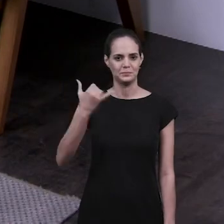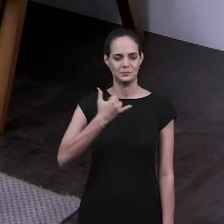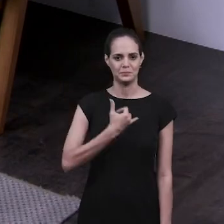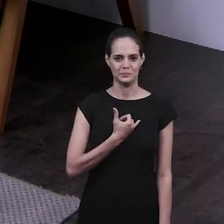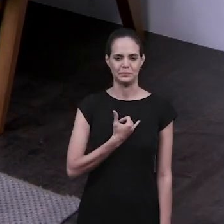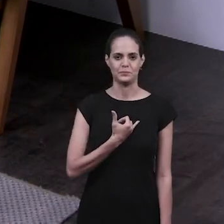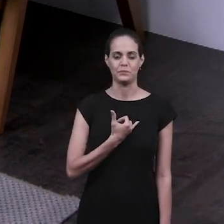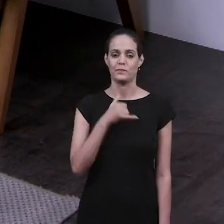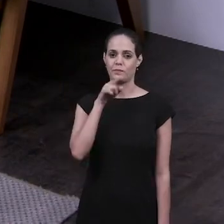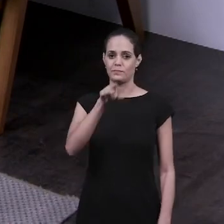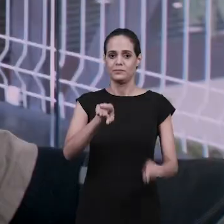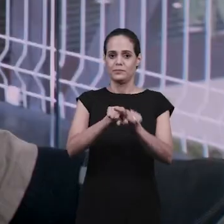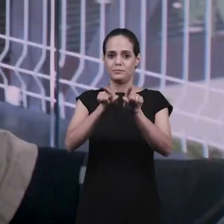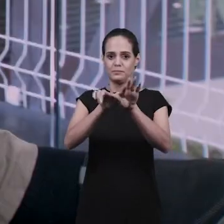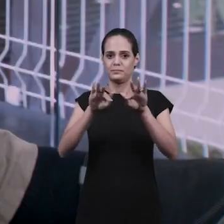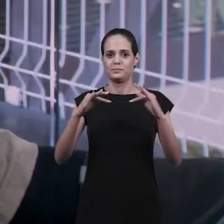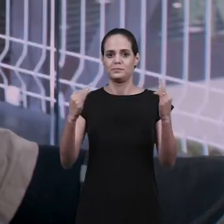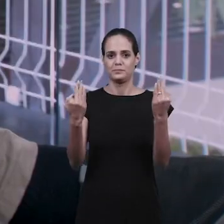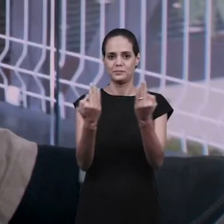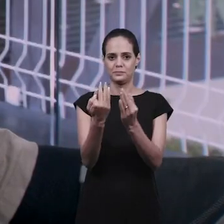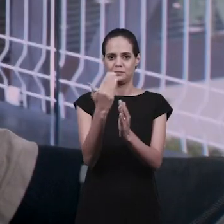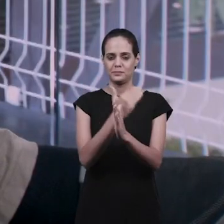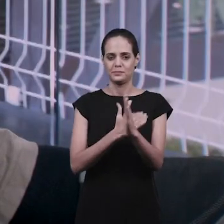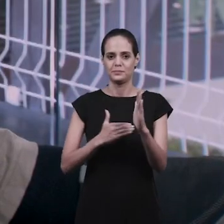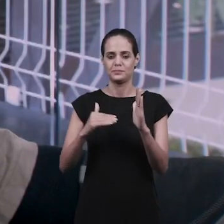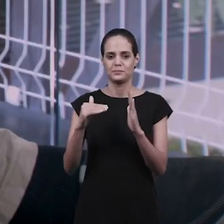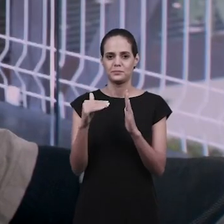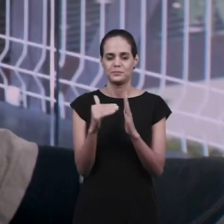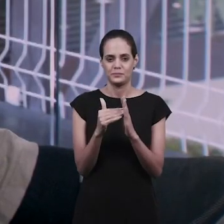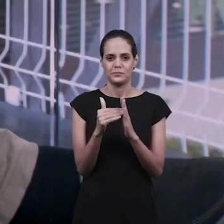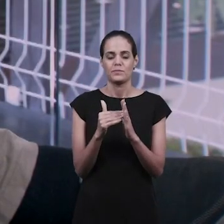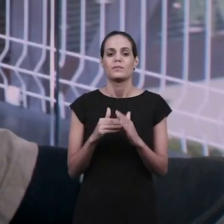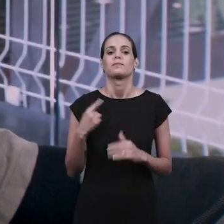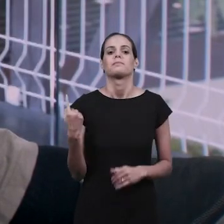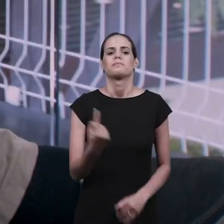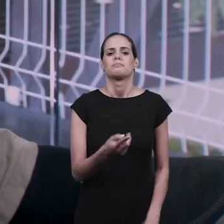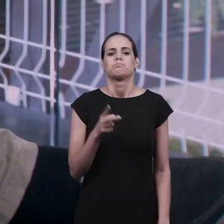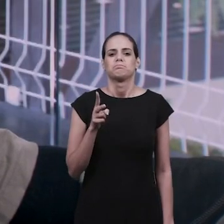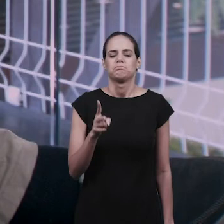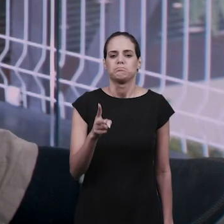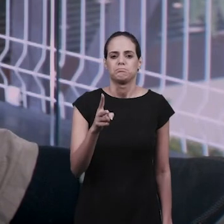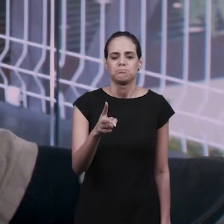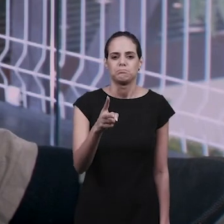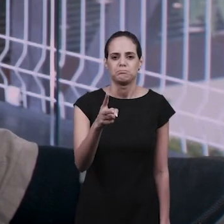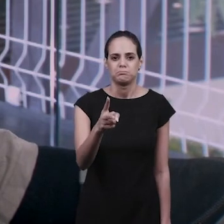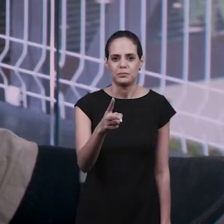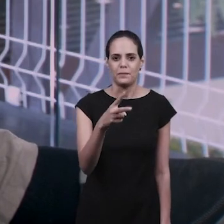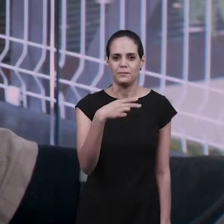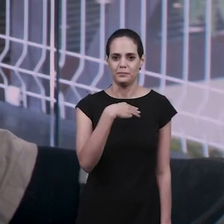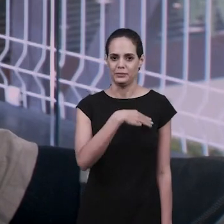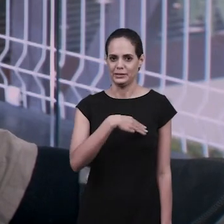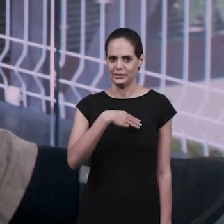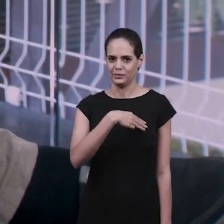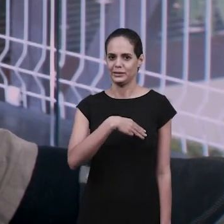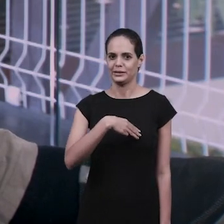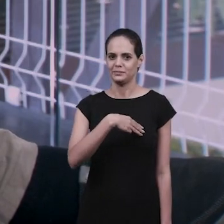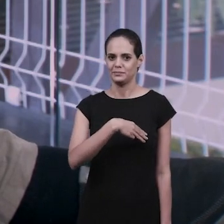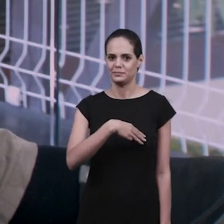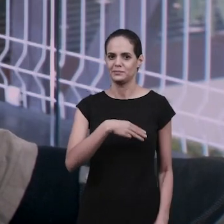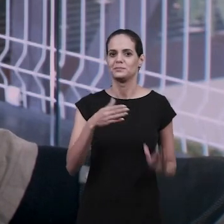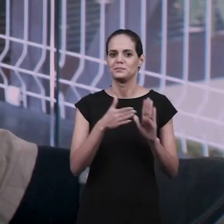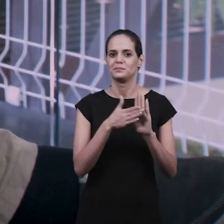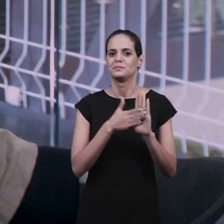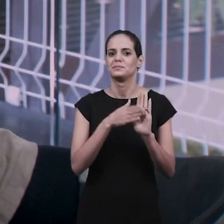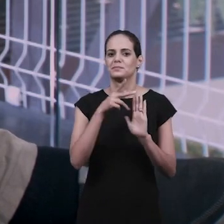toute votre famille. Et nous continuons dans notre mission d'annoncer le projet éternel de salut. Et ce